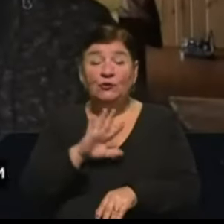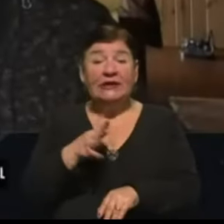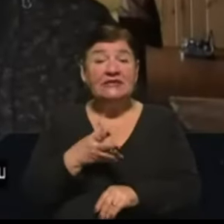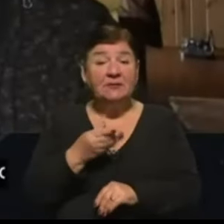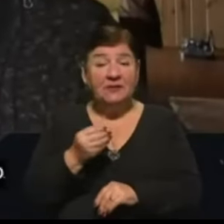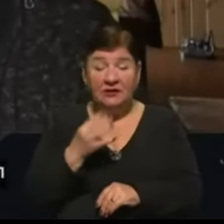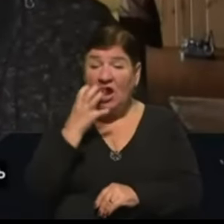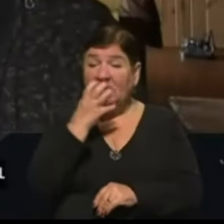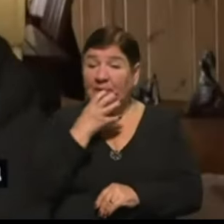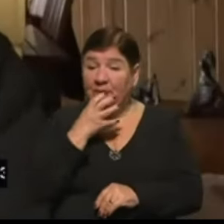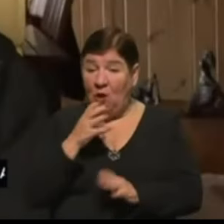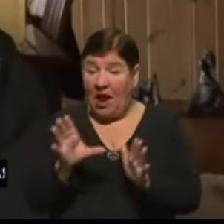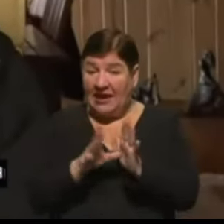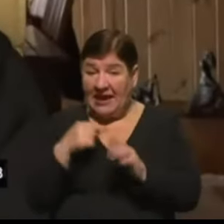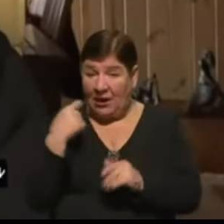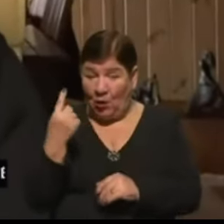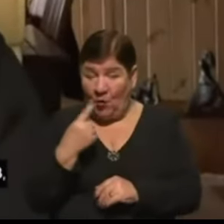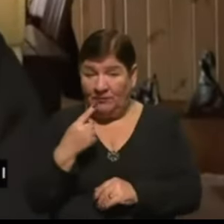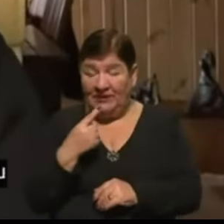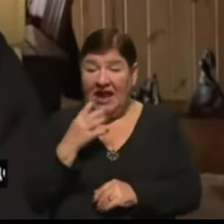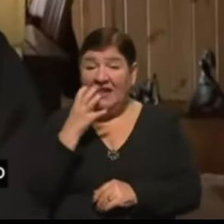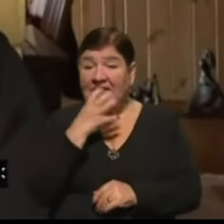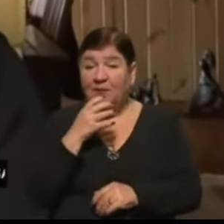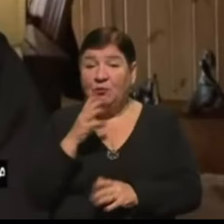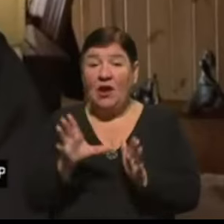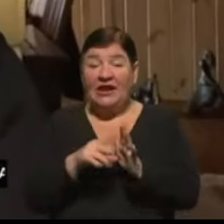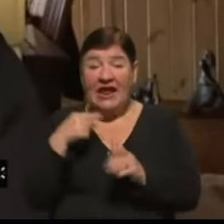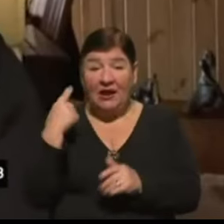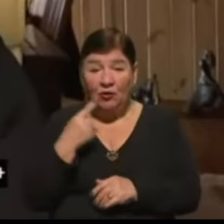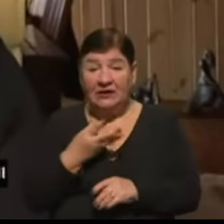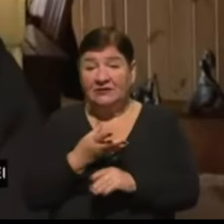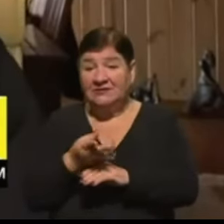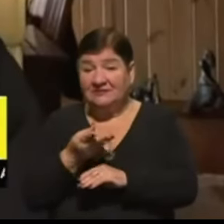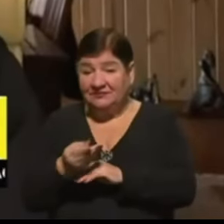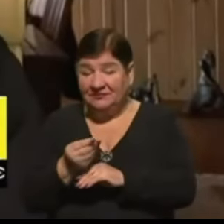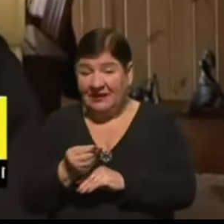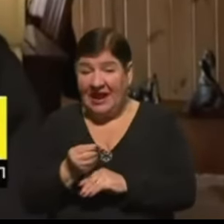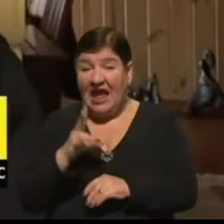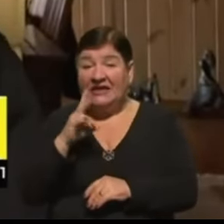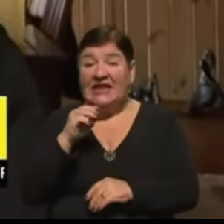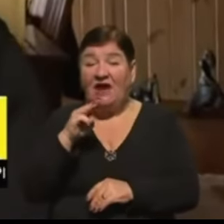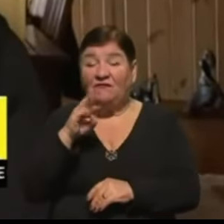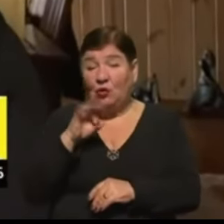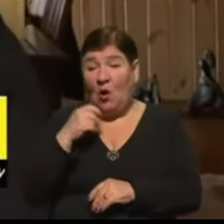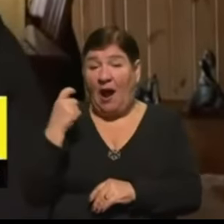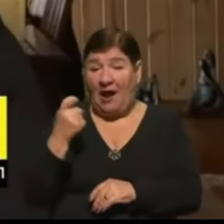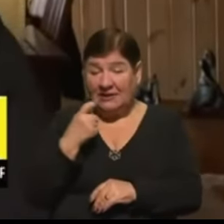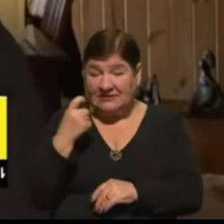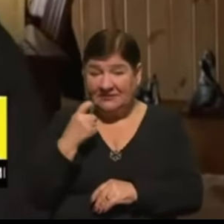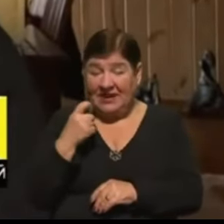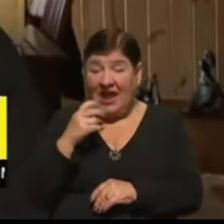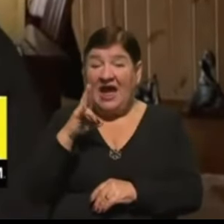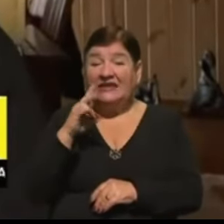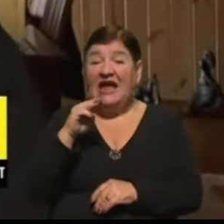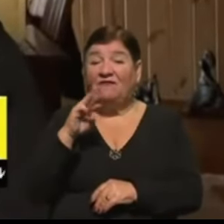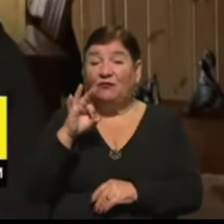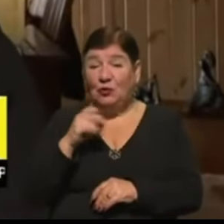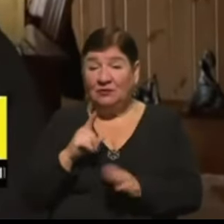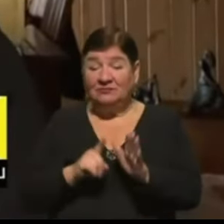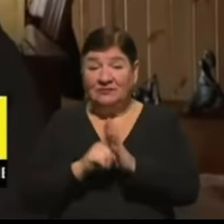заплатили теплокомуненерго. Теплокомуненерго не розрахувалася з НАК «Нафтогазом» за газ. НАК «Нафтогаз»